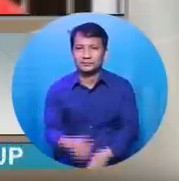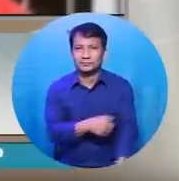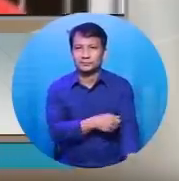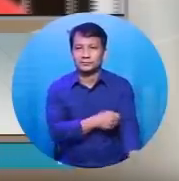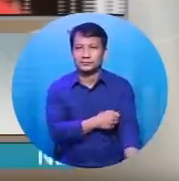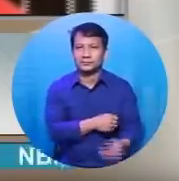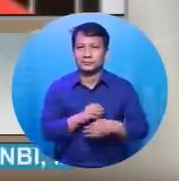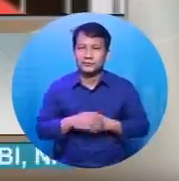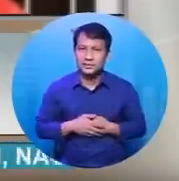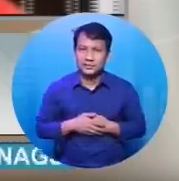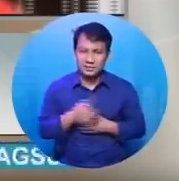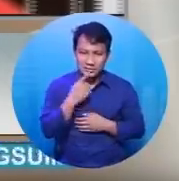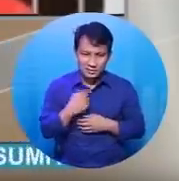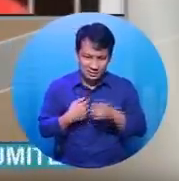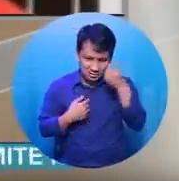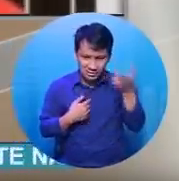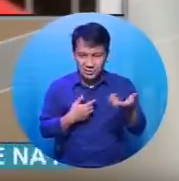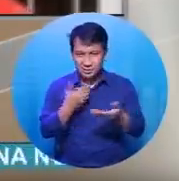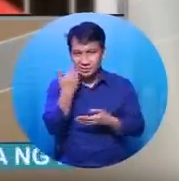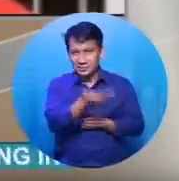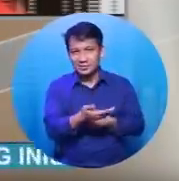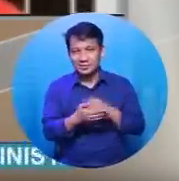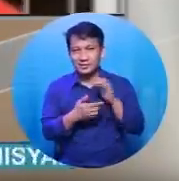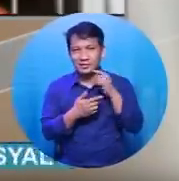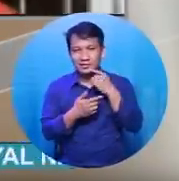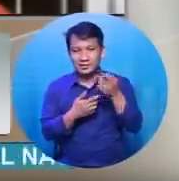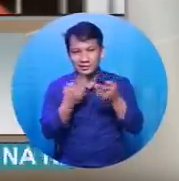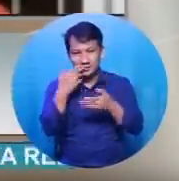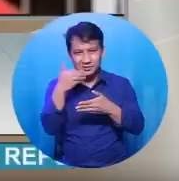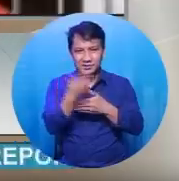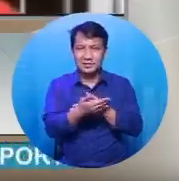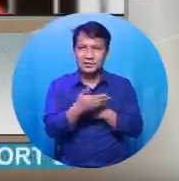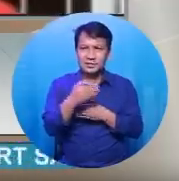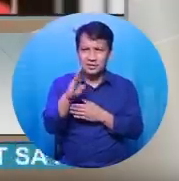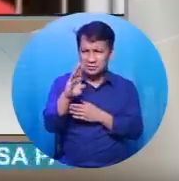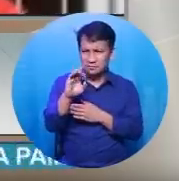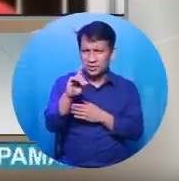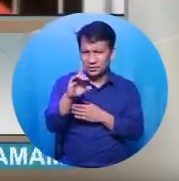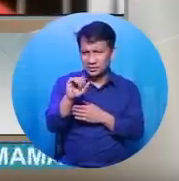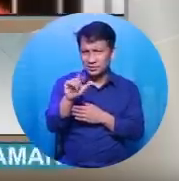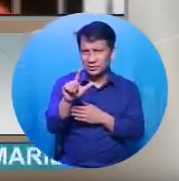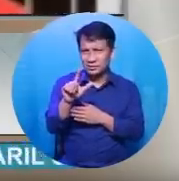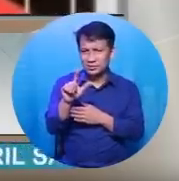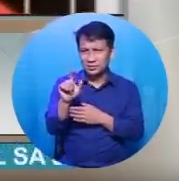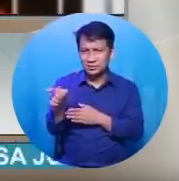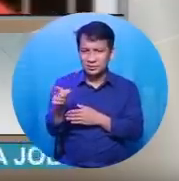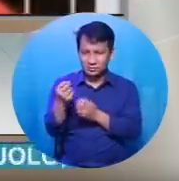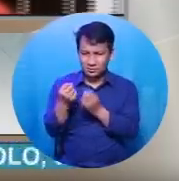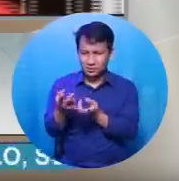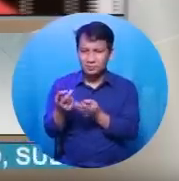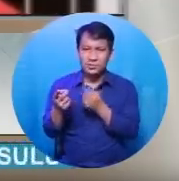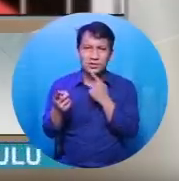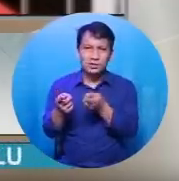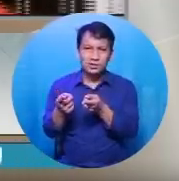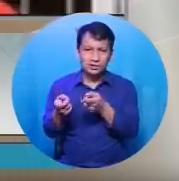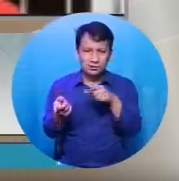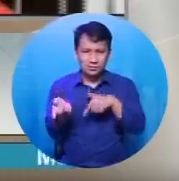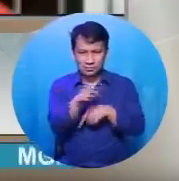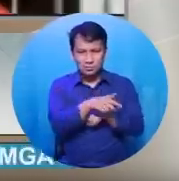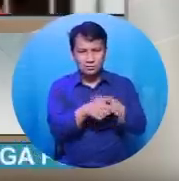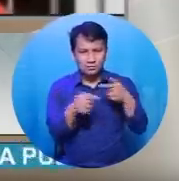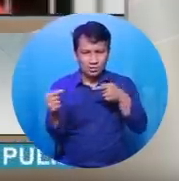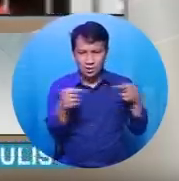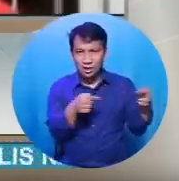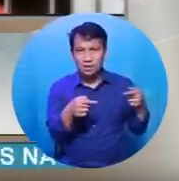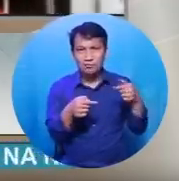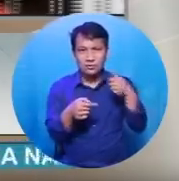dalawa? Ano po, Sir Idol Rati? Bangladesh po. Yung Bangladesh po, kadikit po niya. Yung lagi po nang-aaway